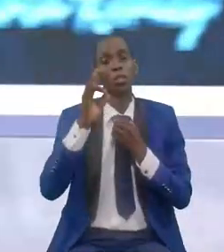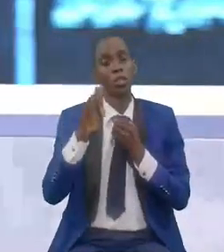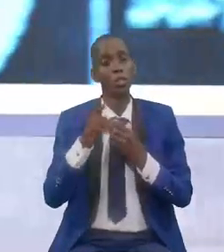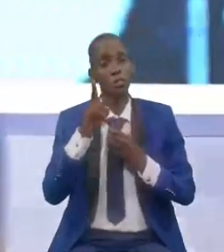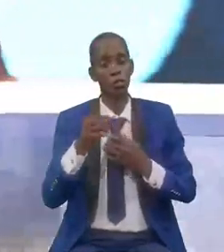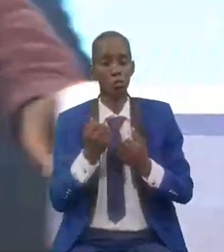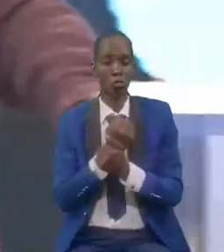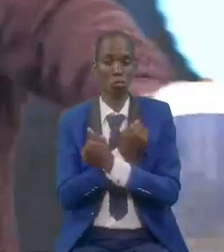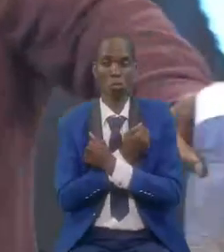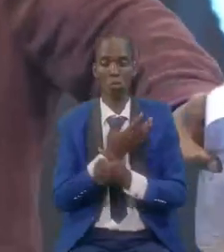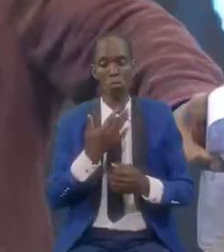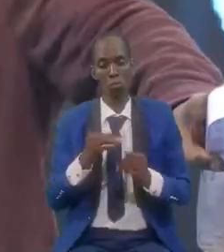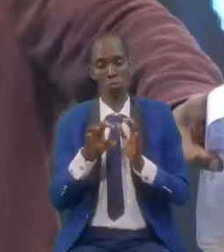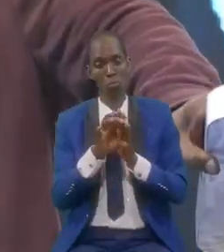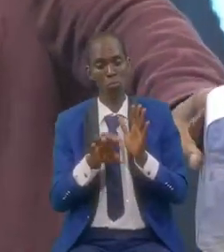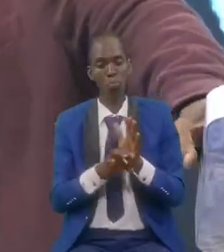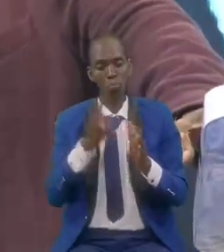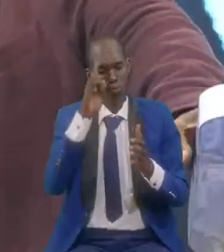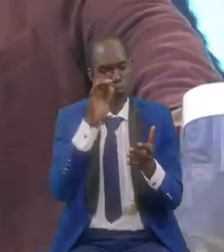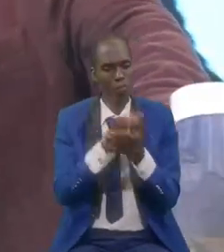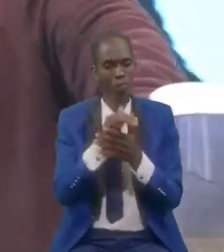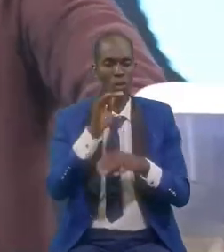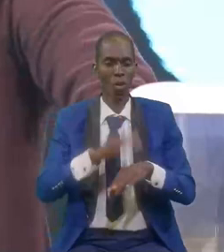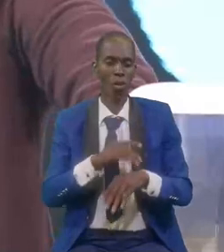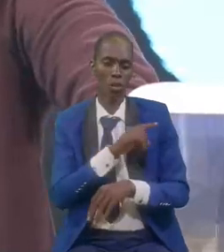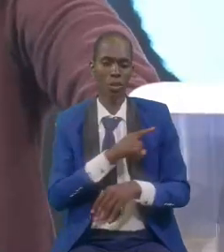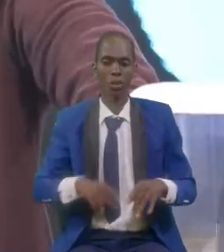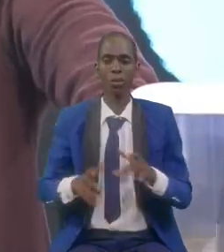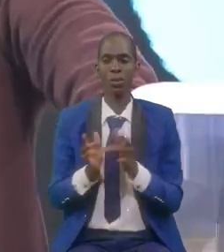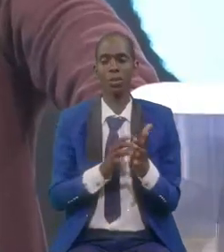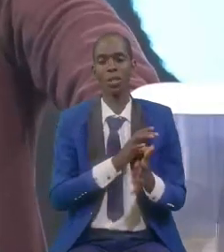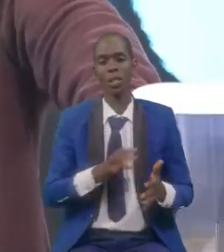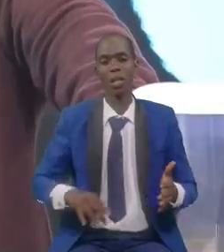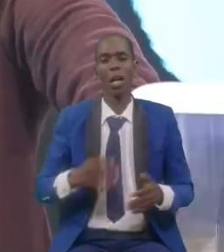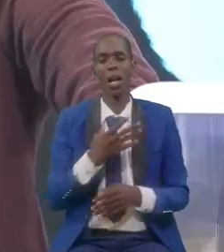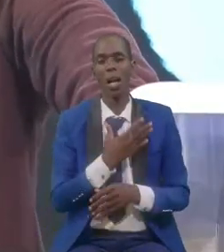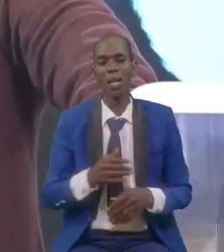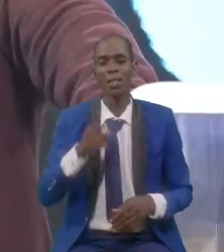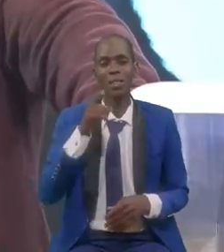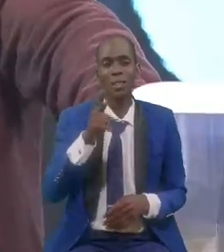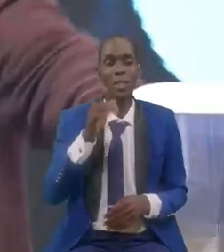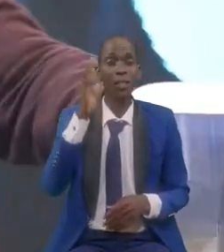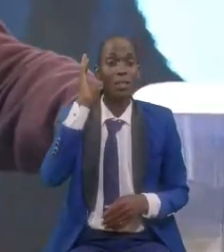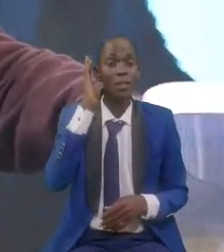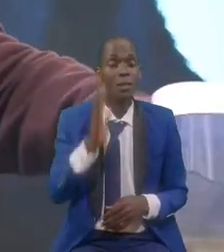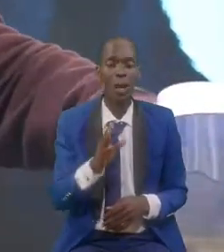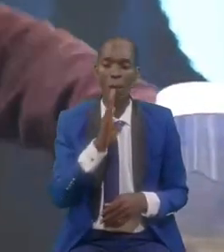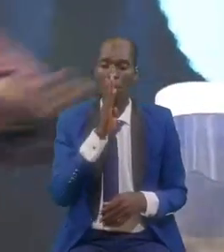Si vous m'aimez, gardez mes commandements, croyez au Seigneur Jésus-Christ et tu seras